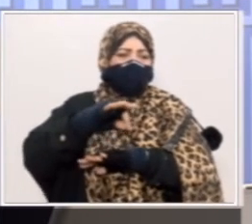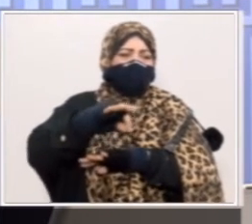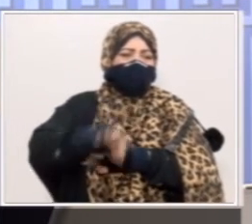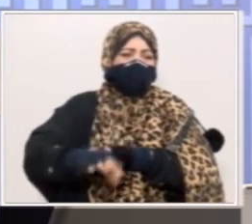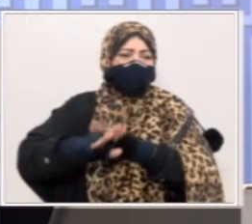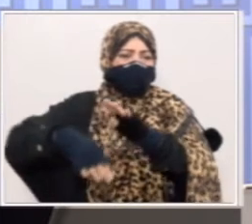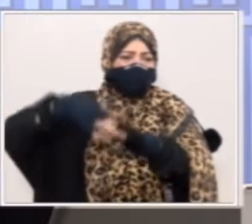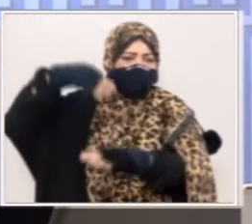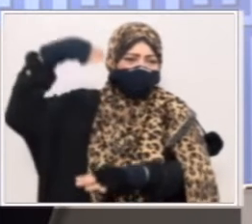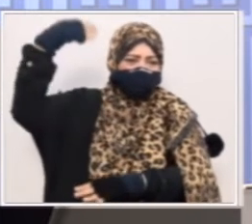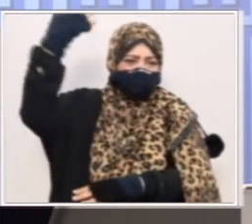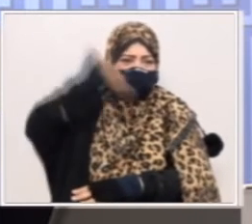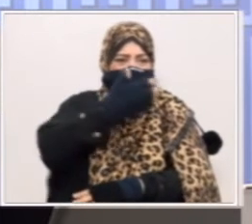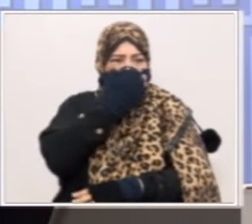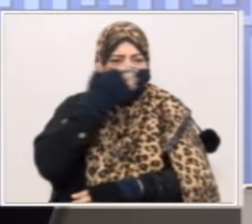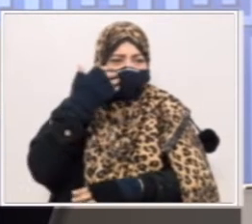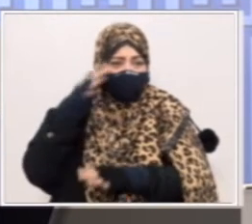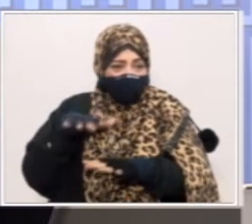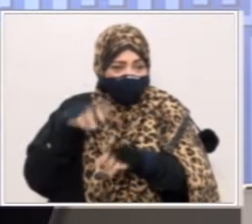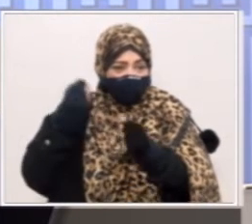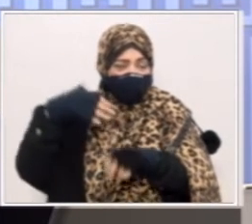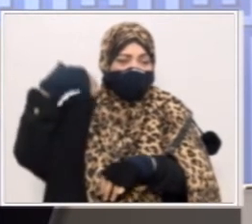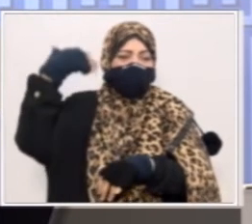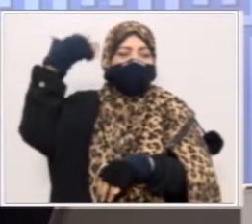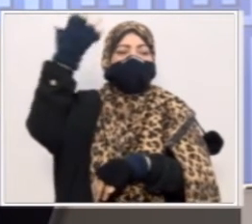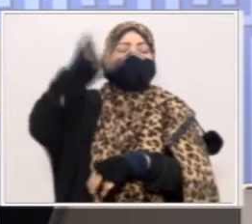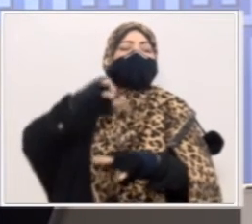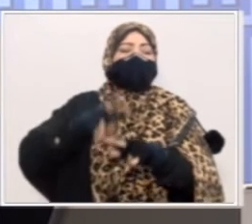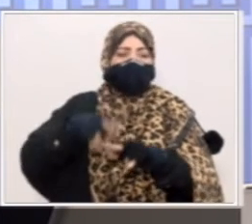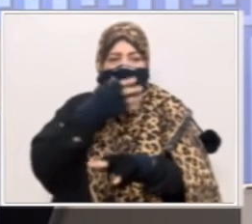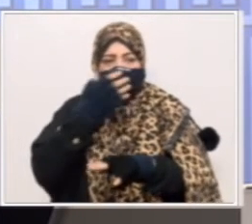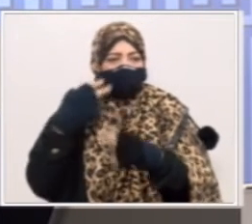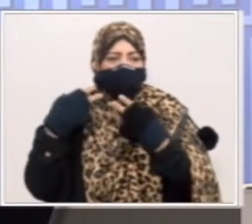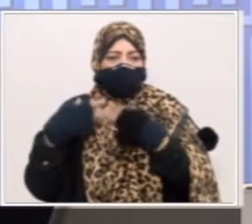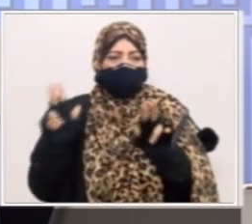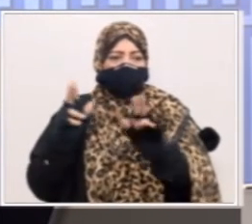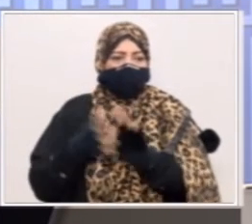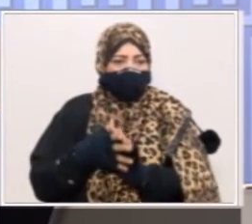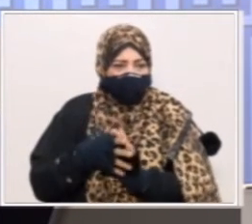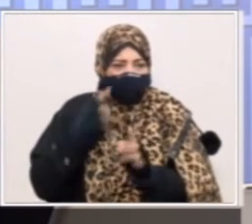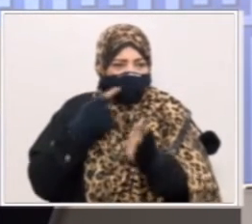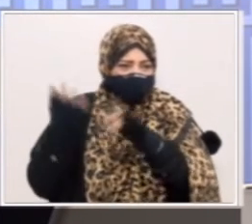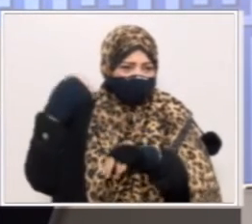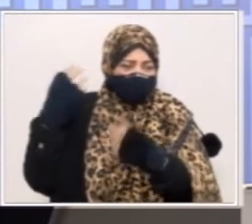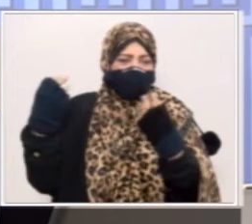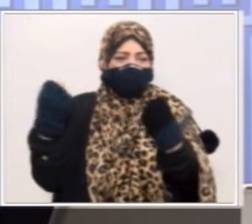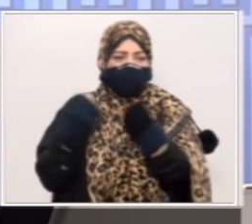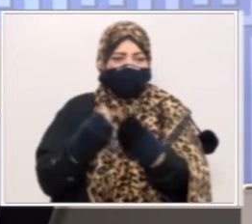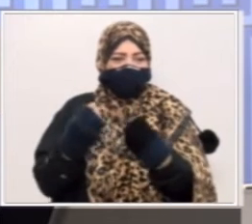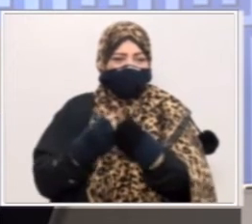بعد رمضان، فبعد رمضان يقضي ما عليه من رمضان الماضي يقضي